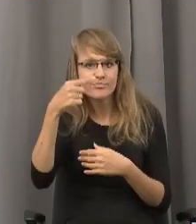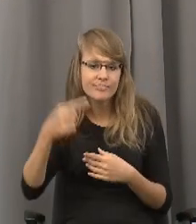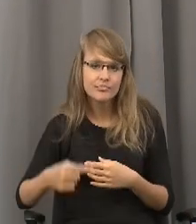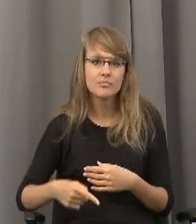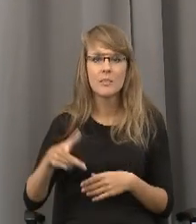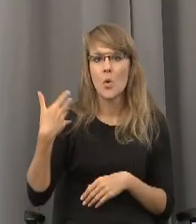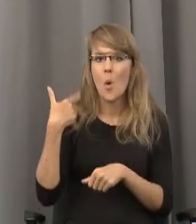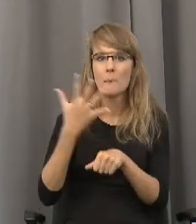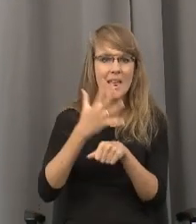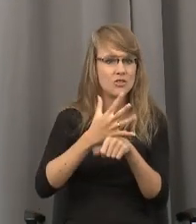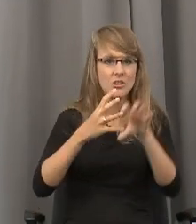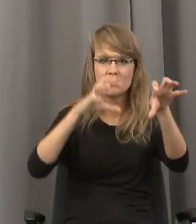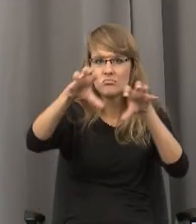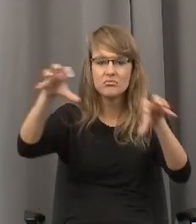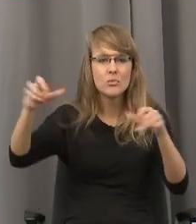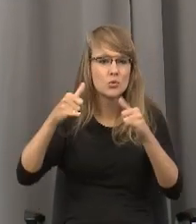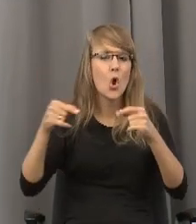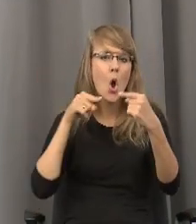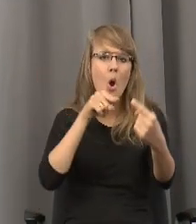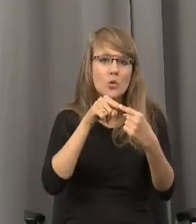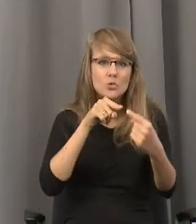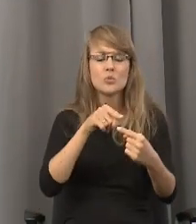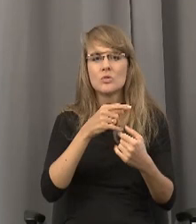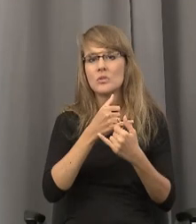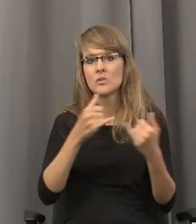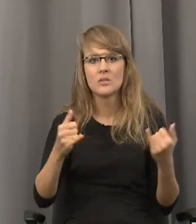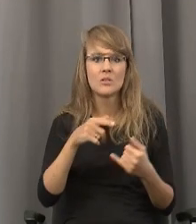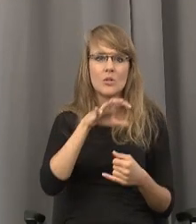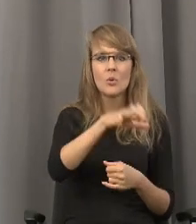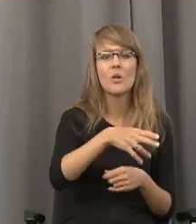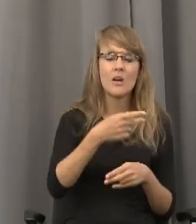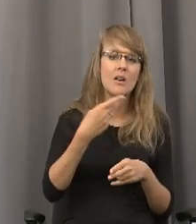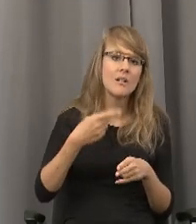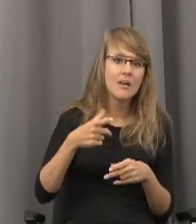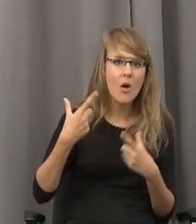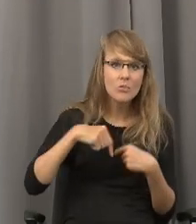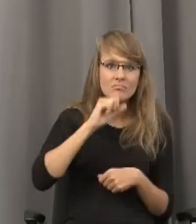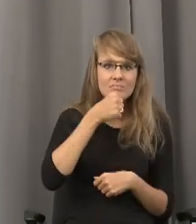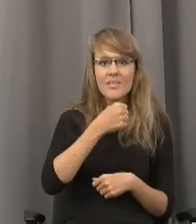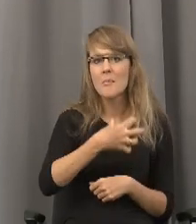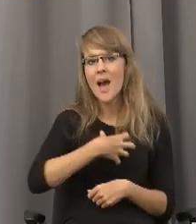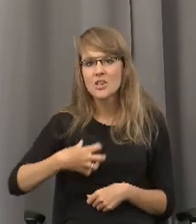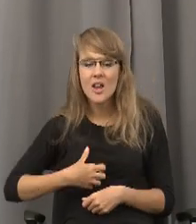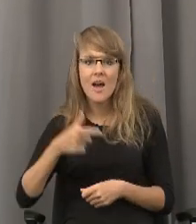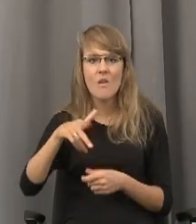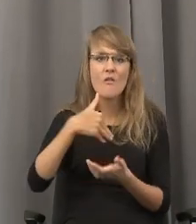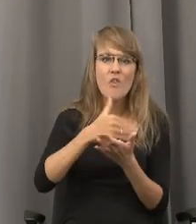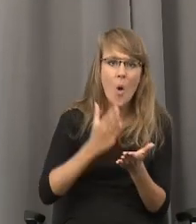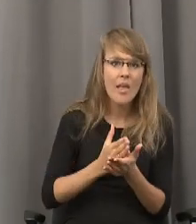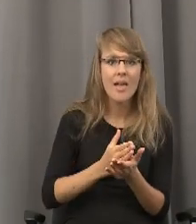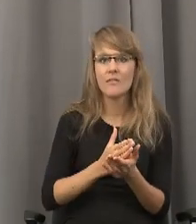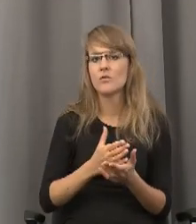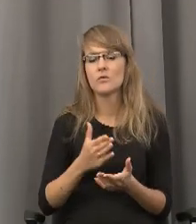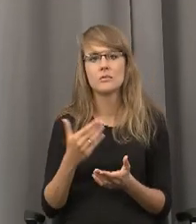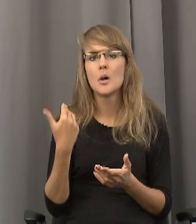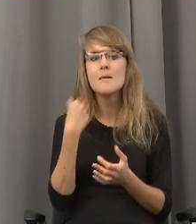grupie mieliśmy i konsultantów krajowych, wojewódzkich, w dziedzinie neurologii, geriatrii, wojewodów, marszałków województw dotyczących